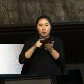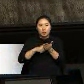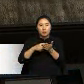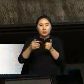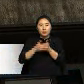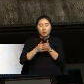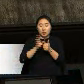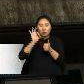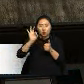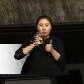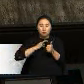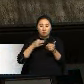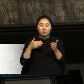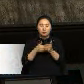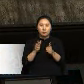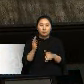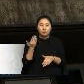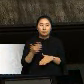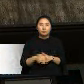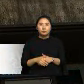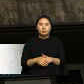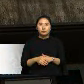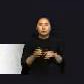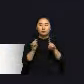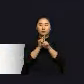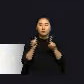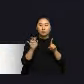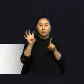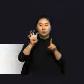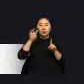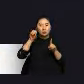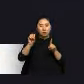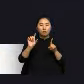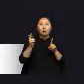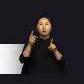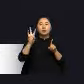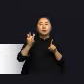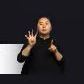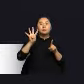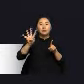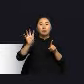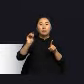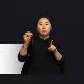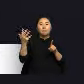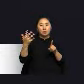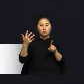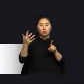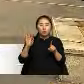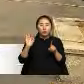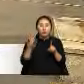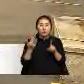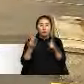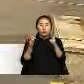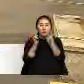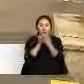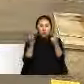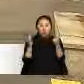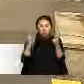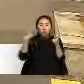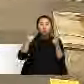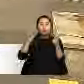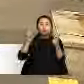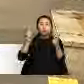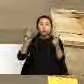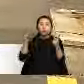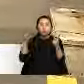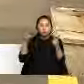재난 지원금을 지급한다 고 밝혔습니다 1인 가구는 40만 원이 아닌 348,000원 이 지급되고 2인 가구는 5